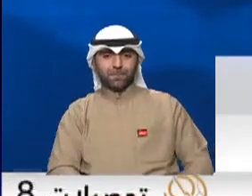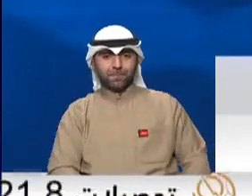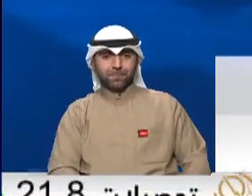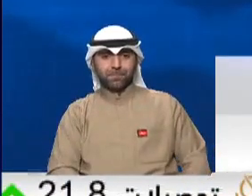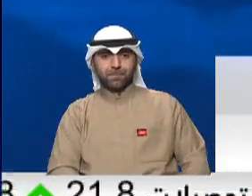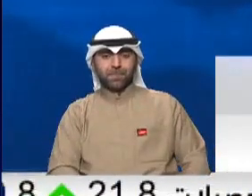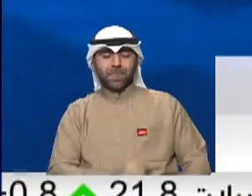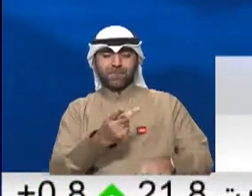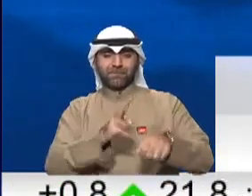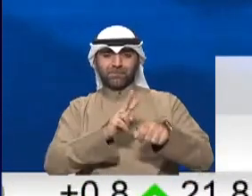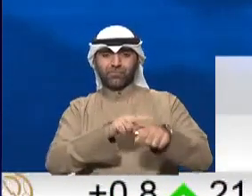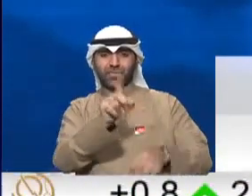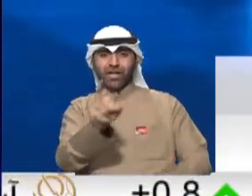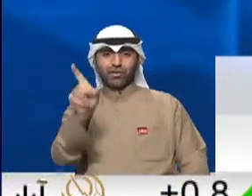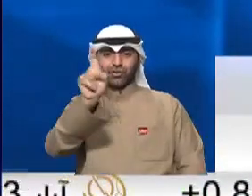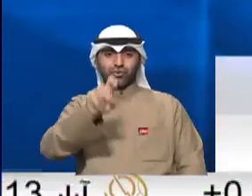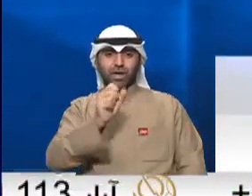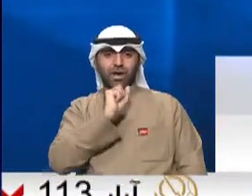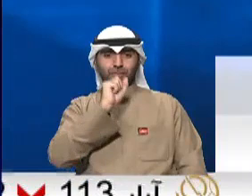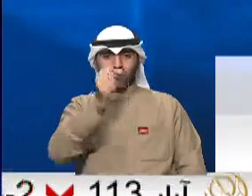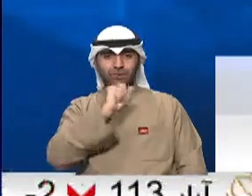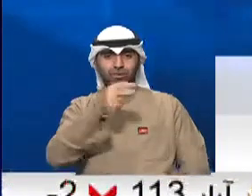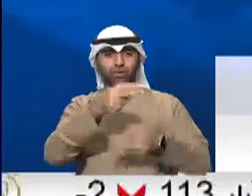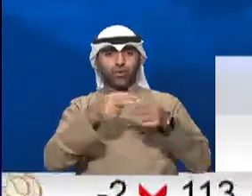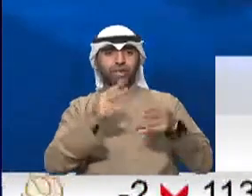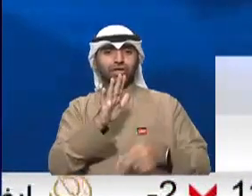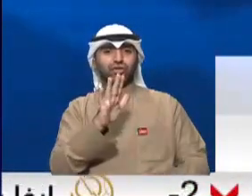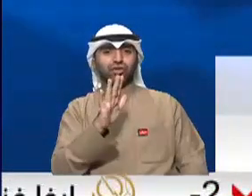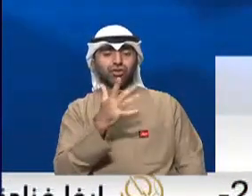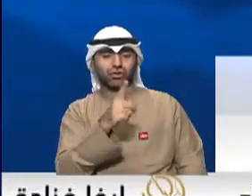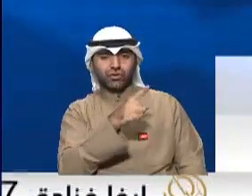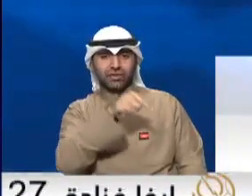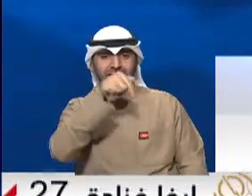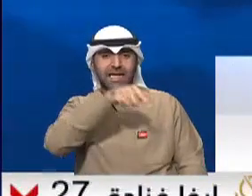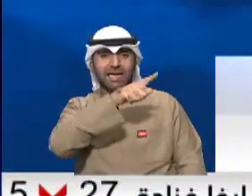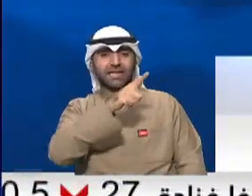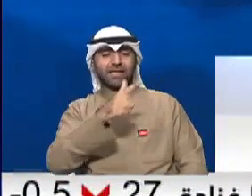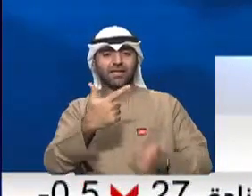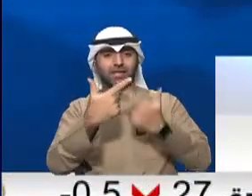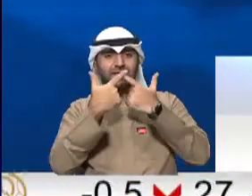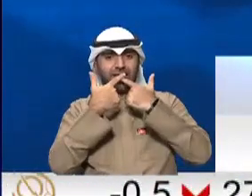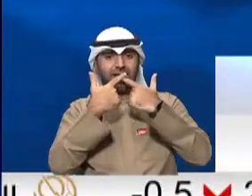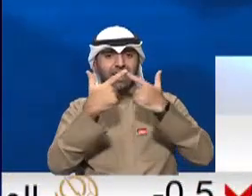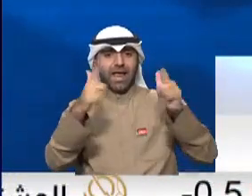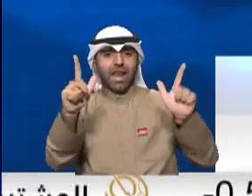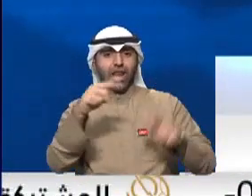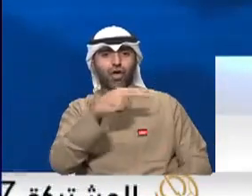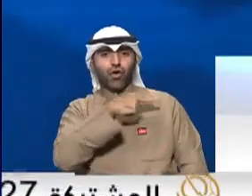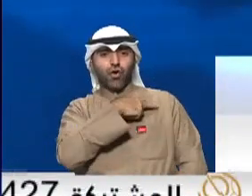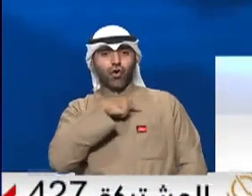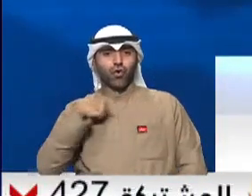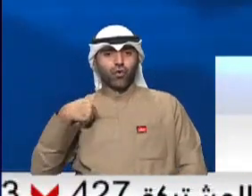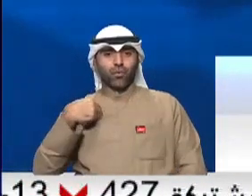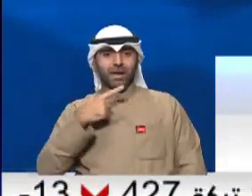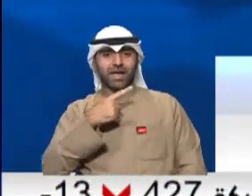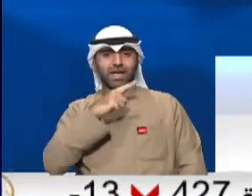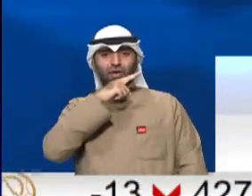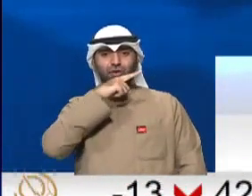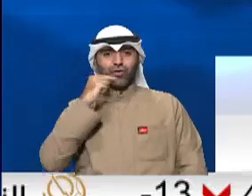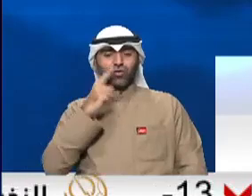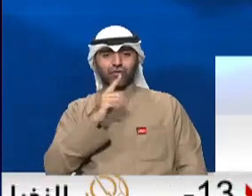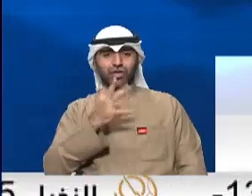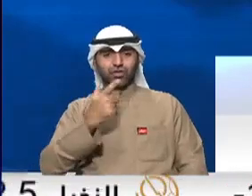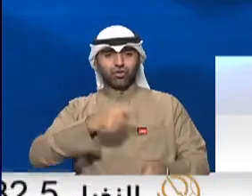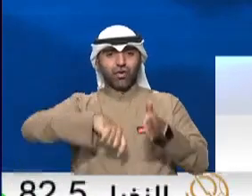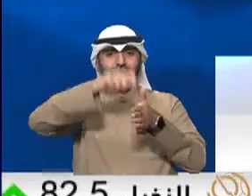الدوما قرر اليوم تعليق العمل بهذه المعاهدة، وبالتأكيد سيكون لها أبعاد، هل هي لنقل وسيلة للضغط